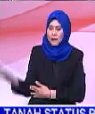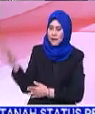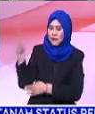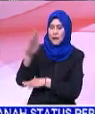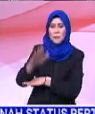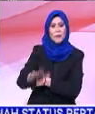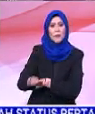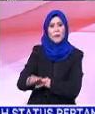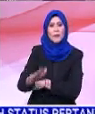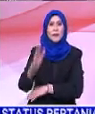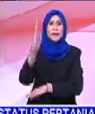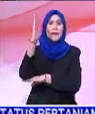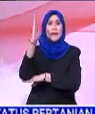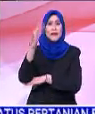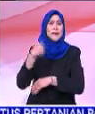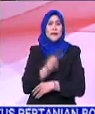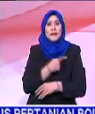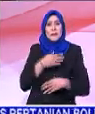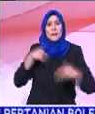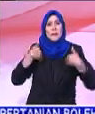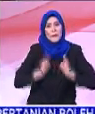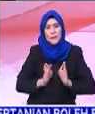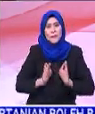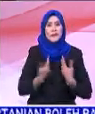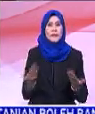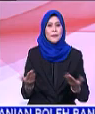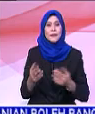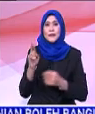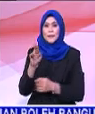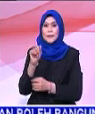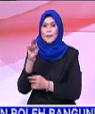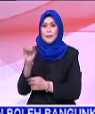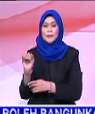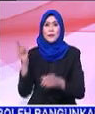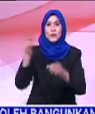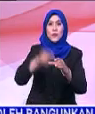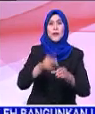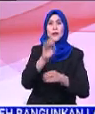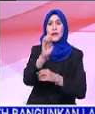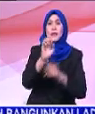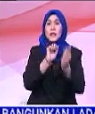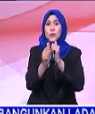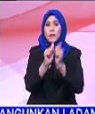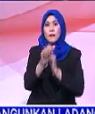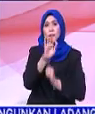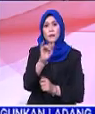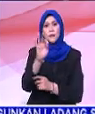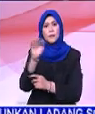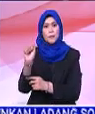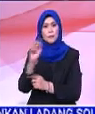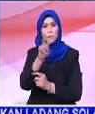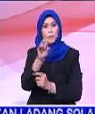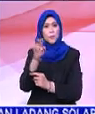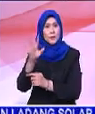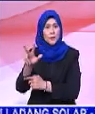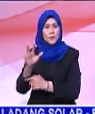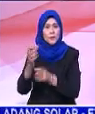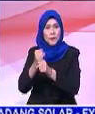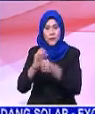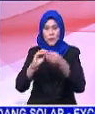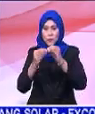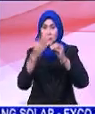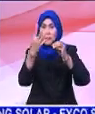kita sampai tinggal begini sebelum ini boleh mencoba hidungnya isukan FIFA pada 2003 dan pernah menduduki